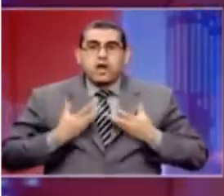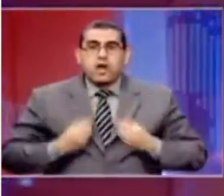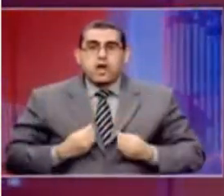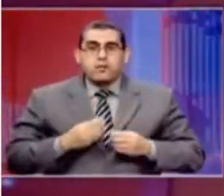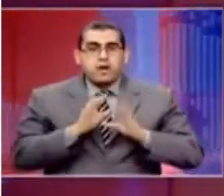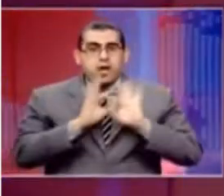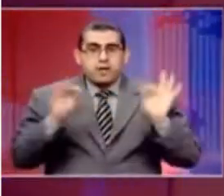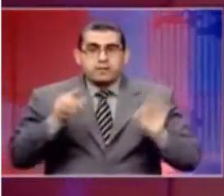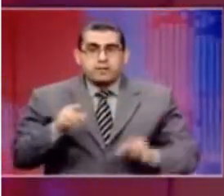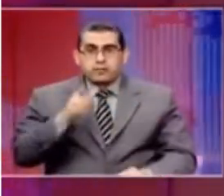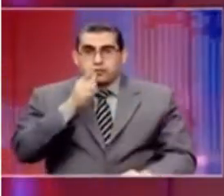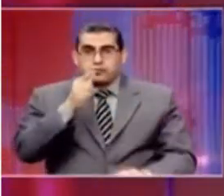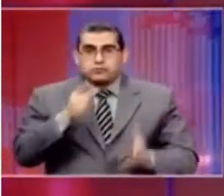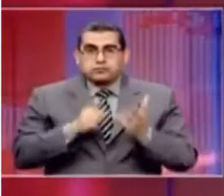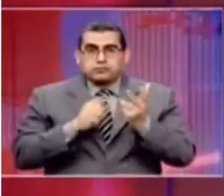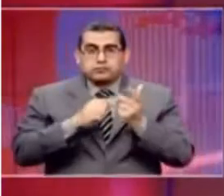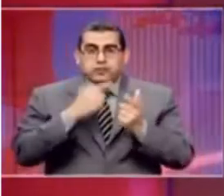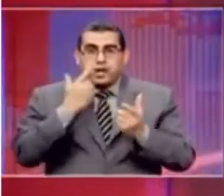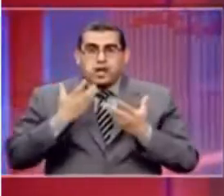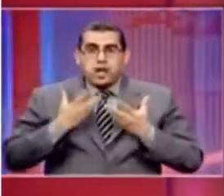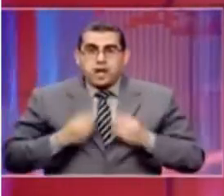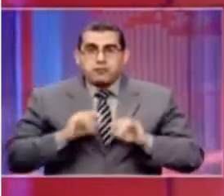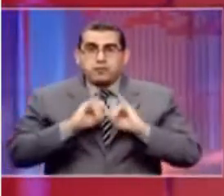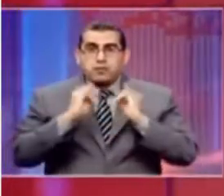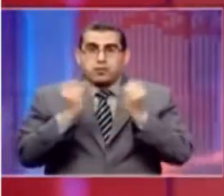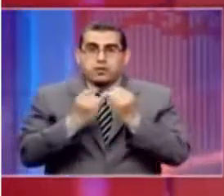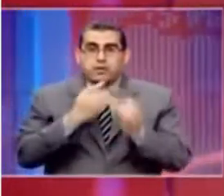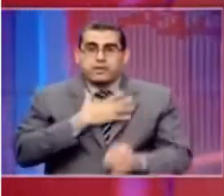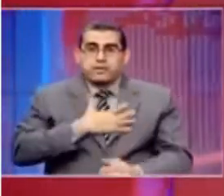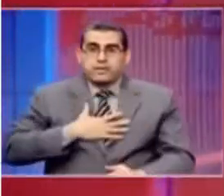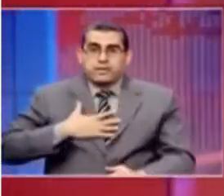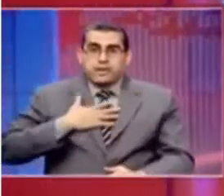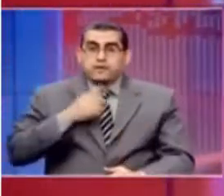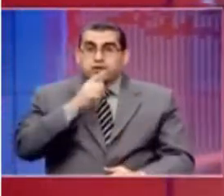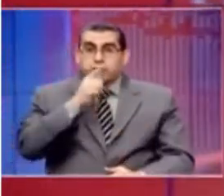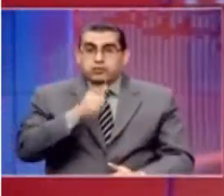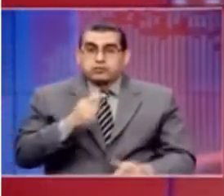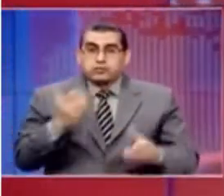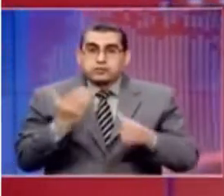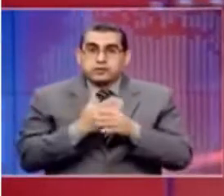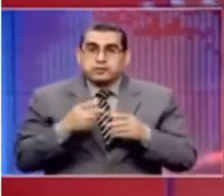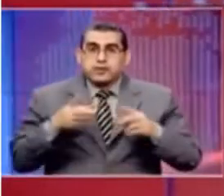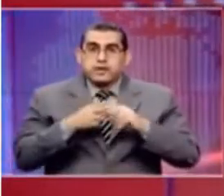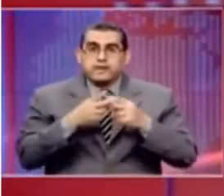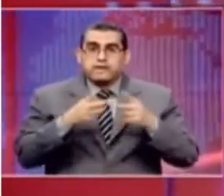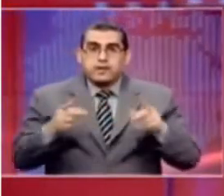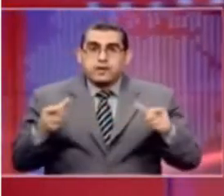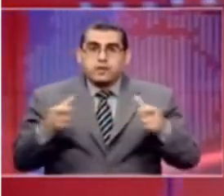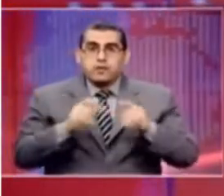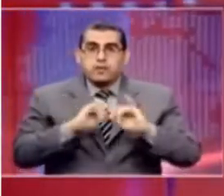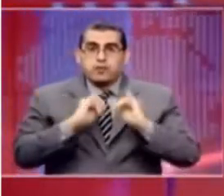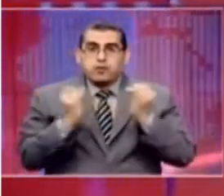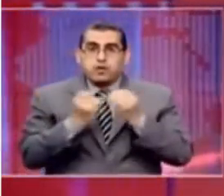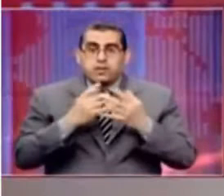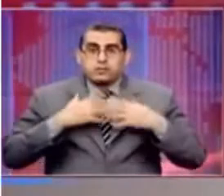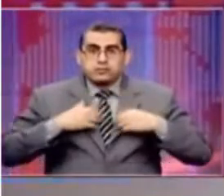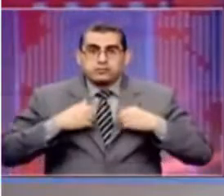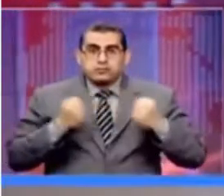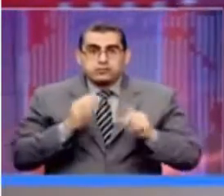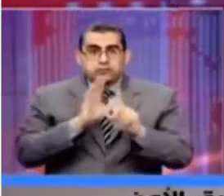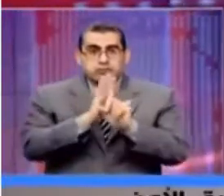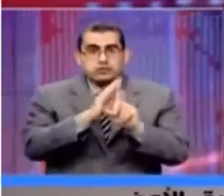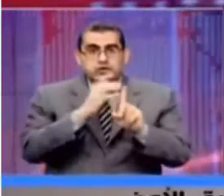بكل مفرداته، لا سيما الأمن المجتمعي والنفسي. جاء ذلك خلال افتتاح مؤتمر تحسين الشباب ضد